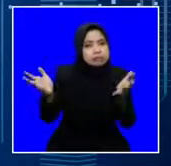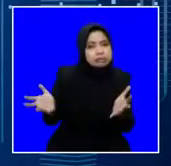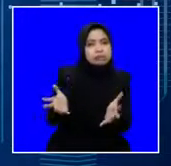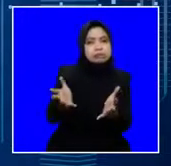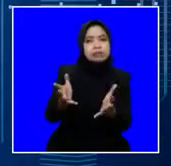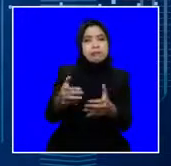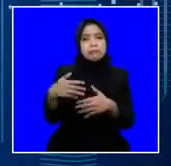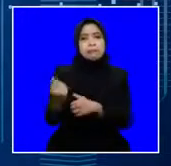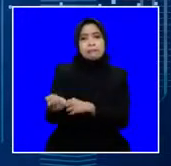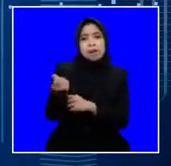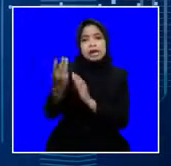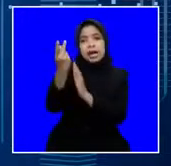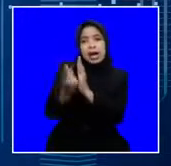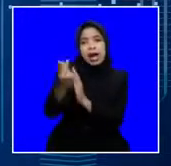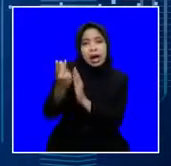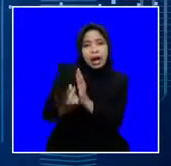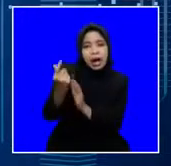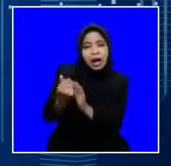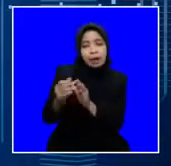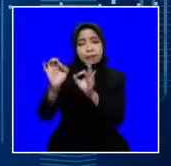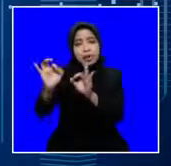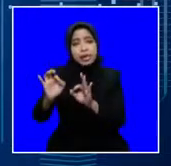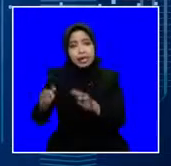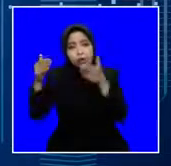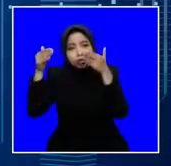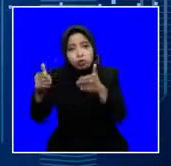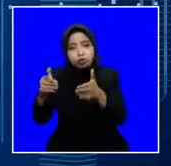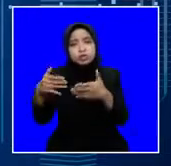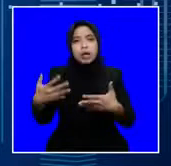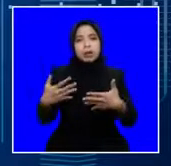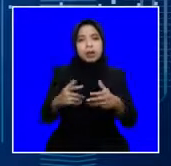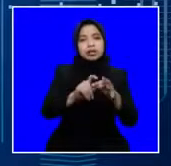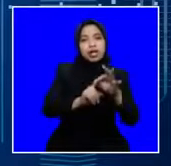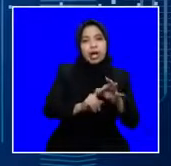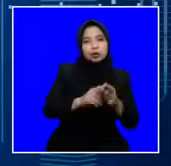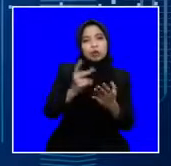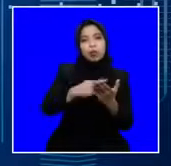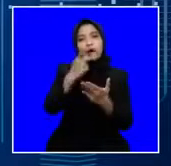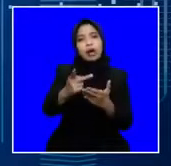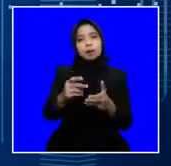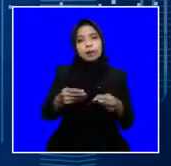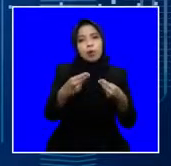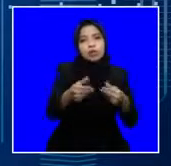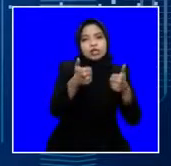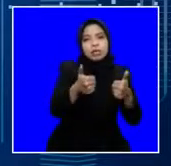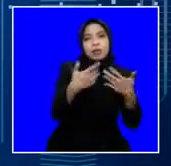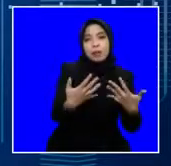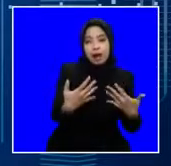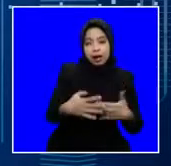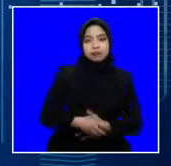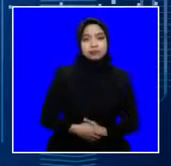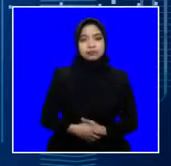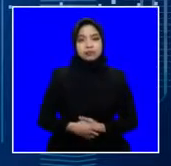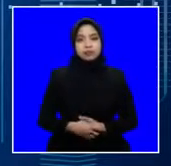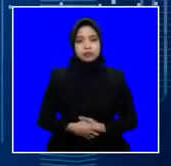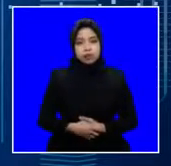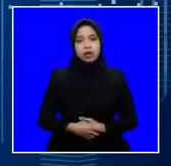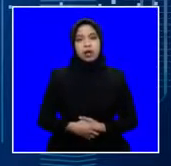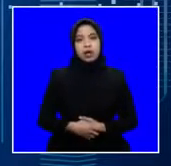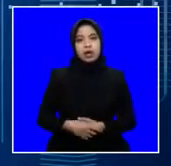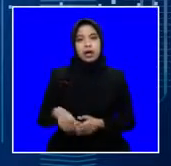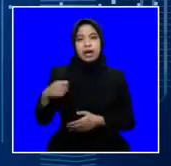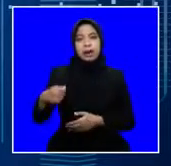dari belanja ini sangat tergantung kepada kualitas dari programnya. Saya memahami bahwa dalam hal ini